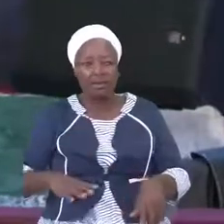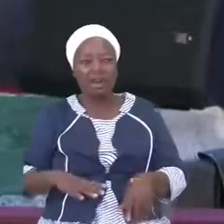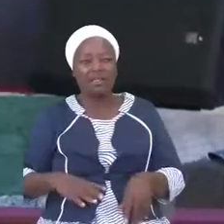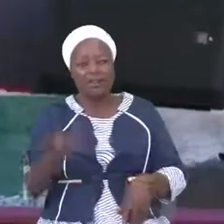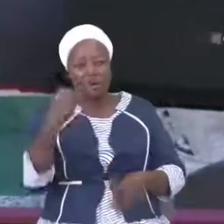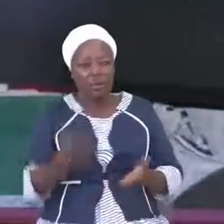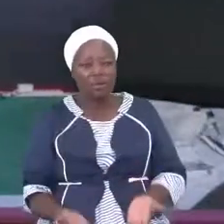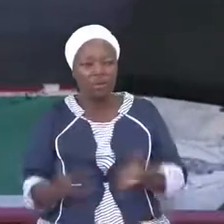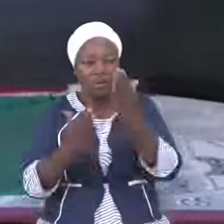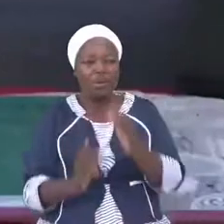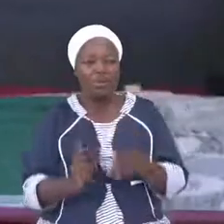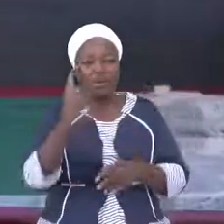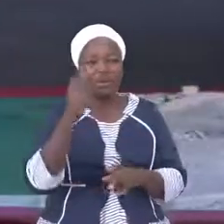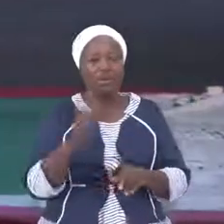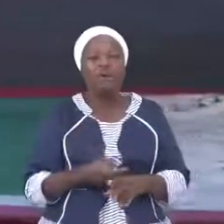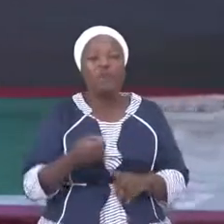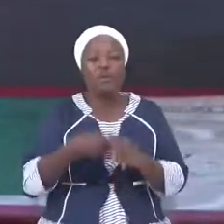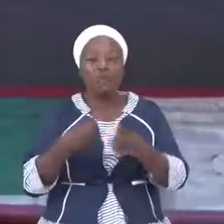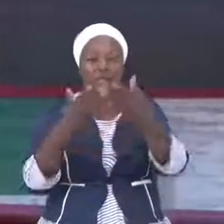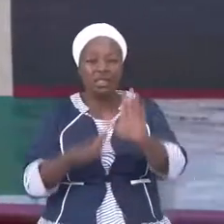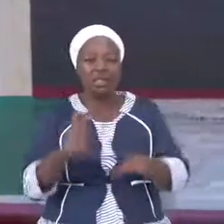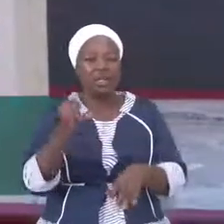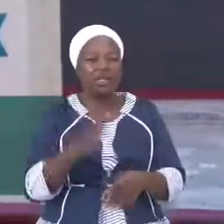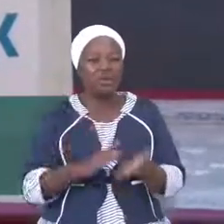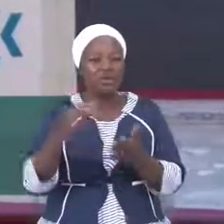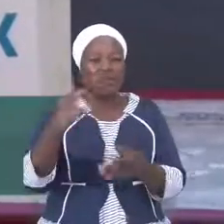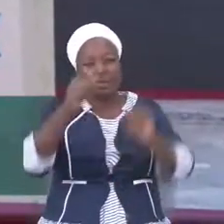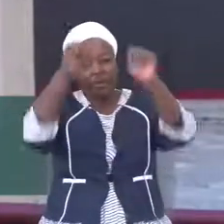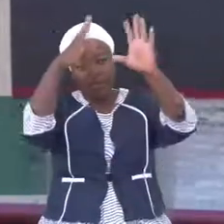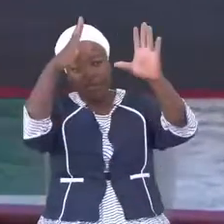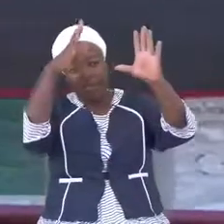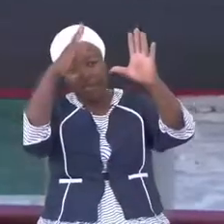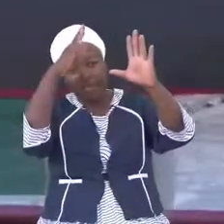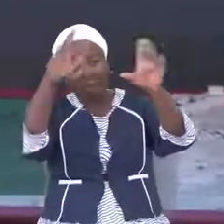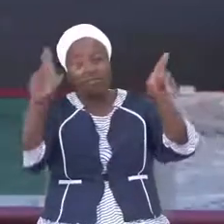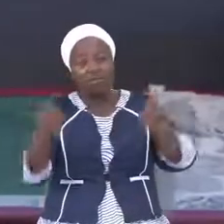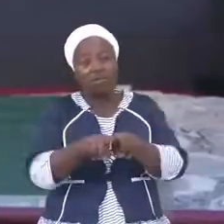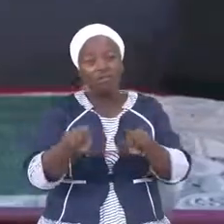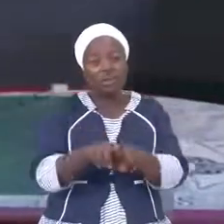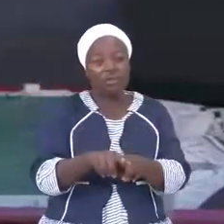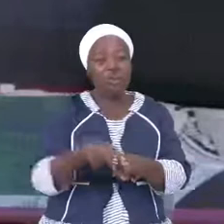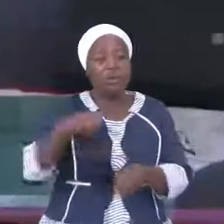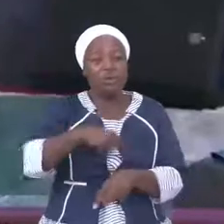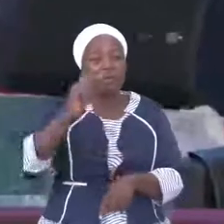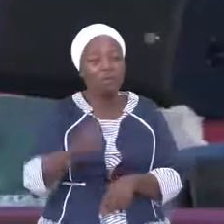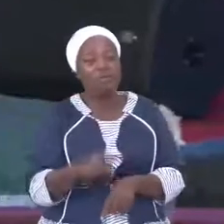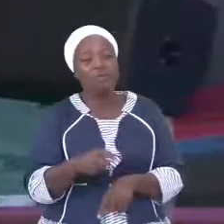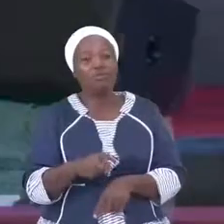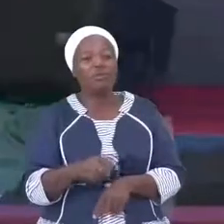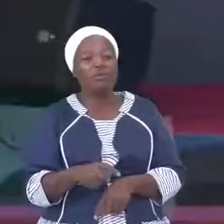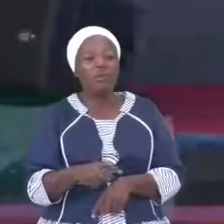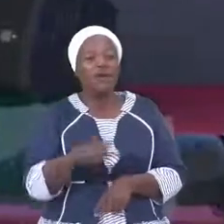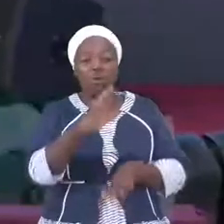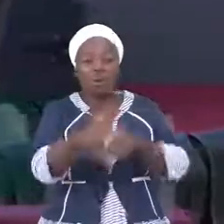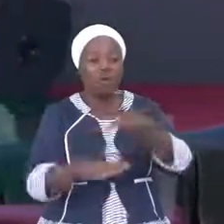est ressuscité des morts par la gloire du Père, de même nous aussi nous marchions en nouveauté de vie. La